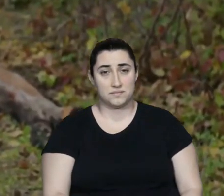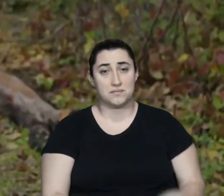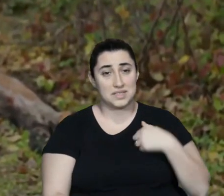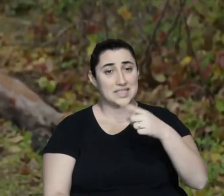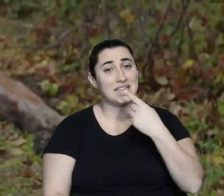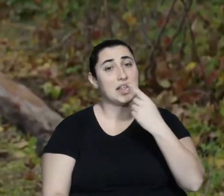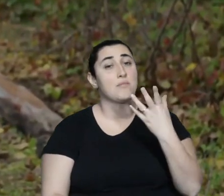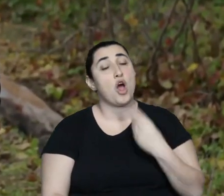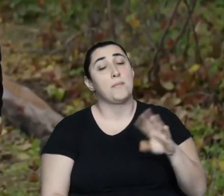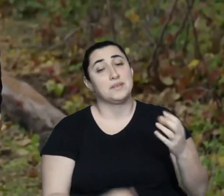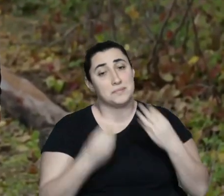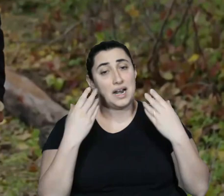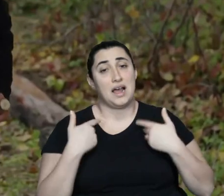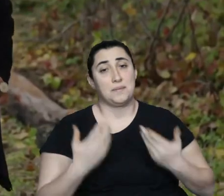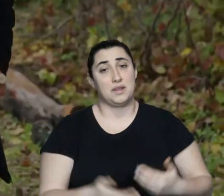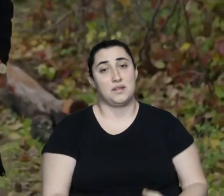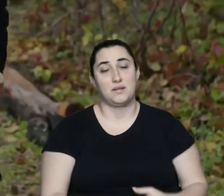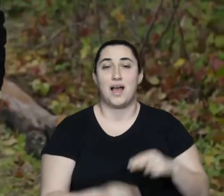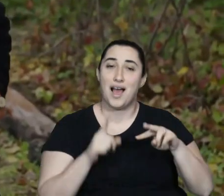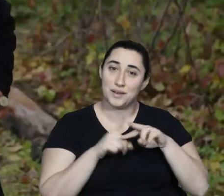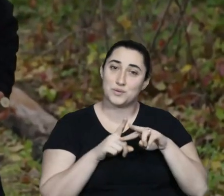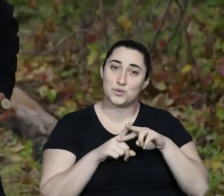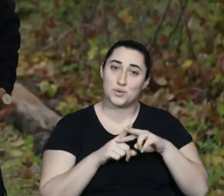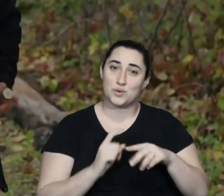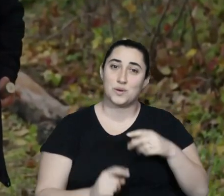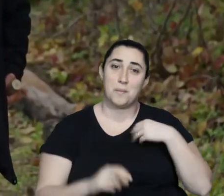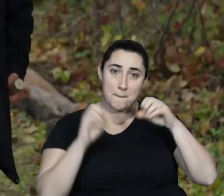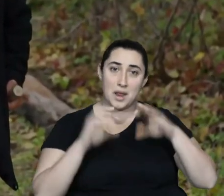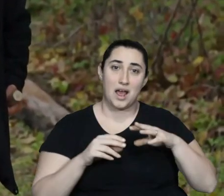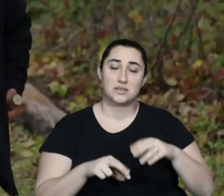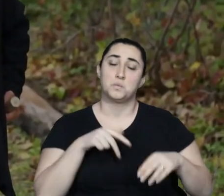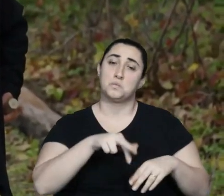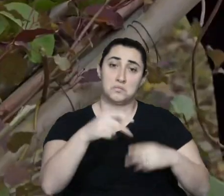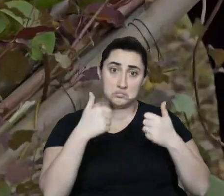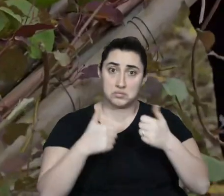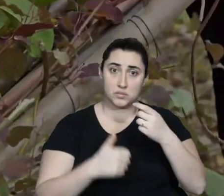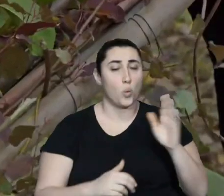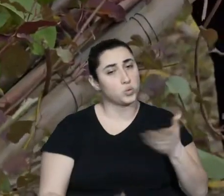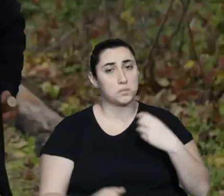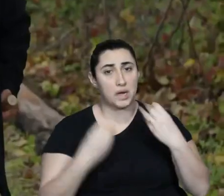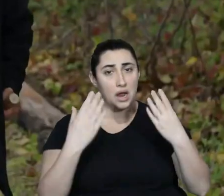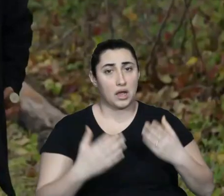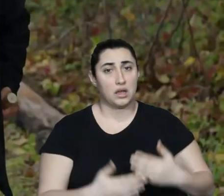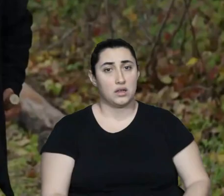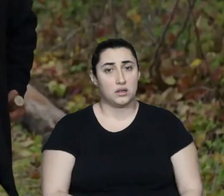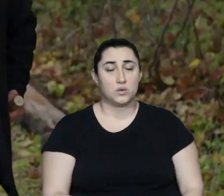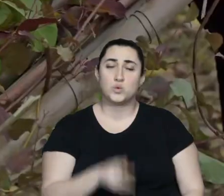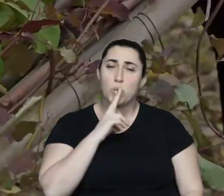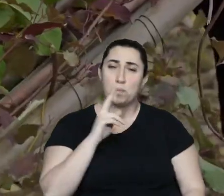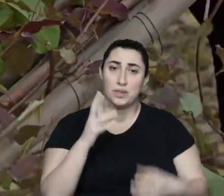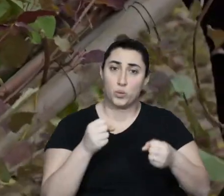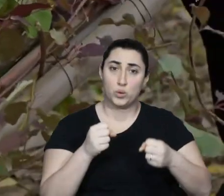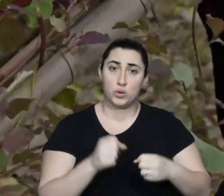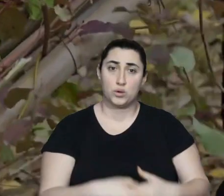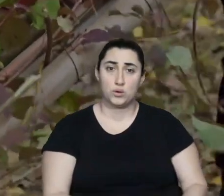Sana dedim işte olmaz bırak beni. Aysu sanki bıraksam seke seke yürüyeceksin. Olsun bırak. Son bir kez daha